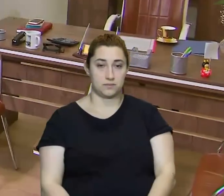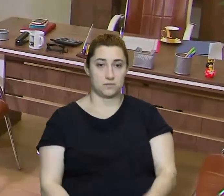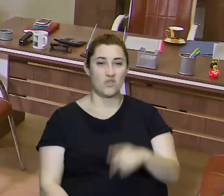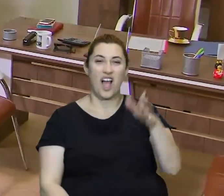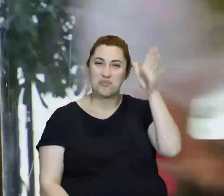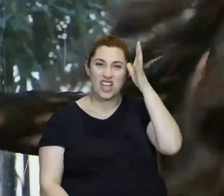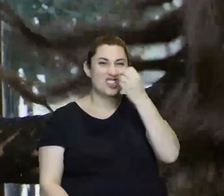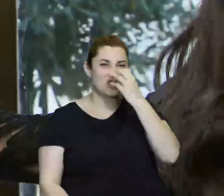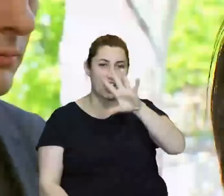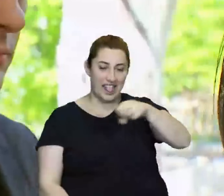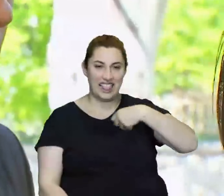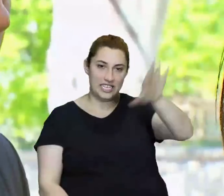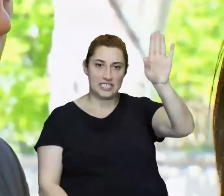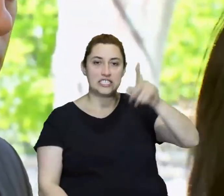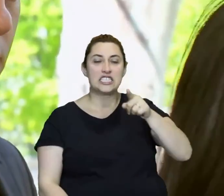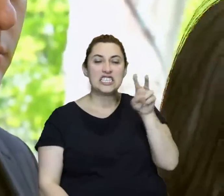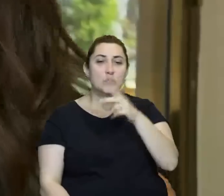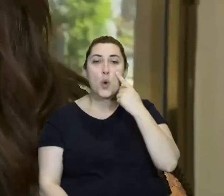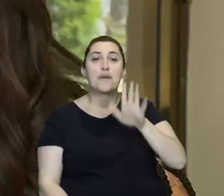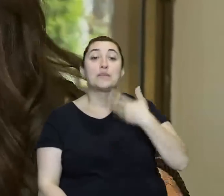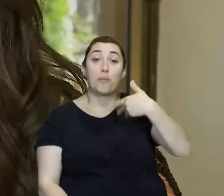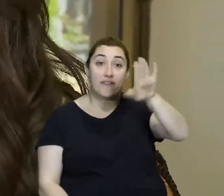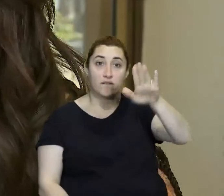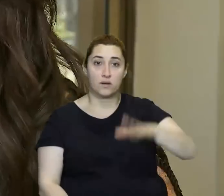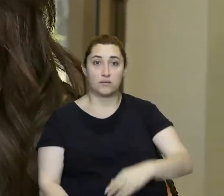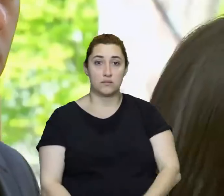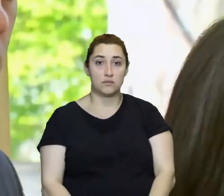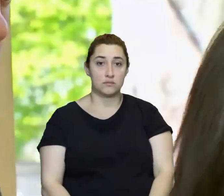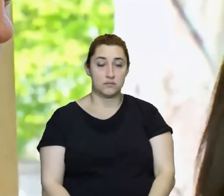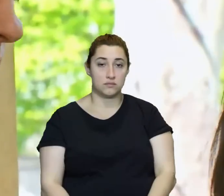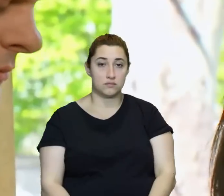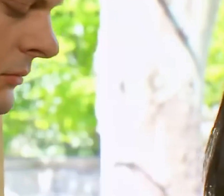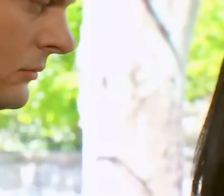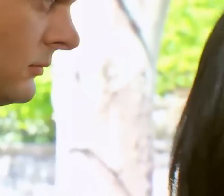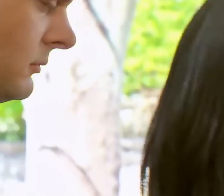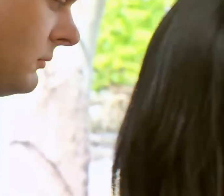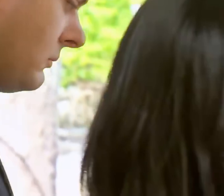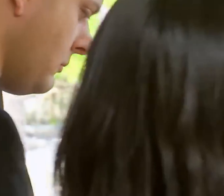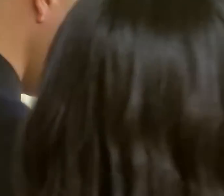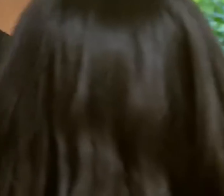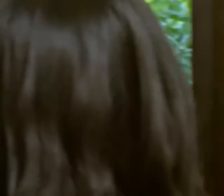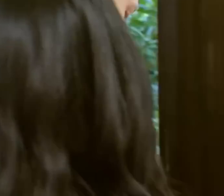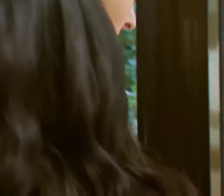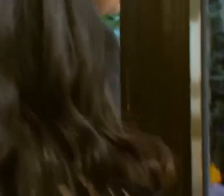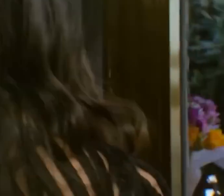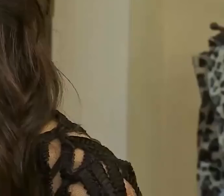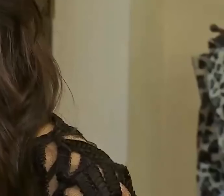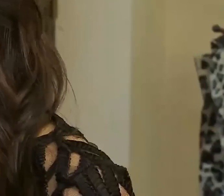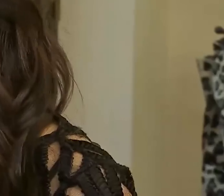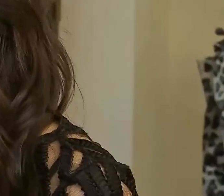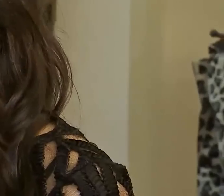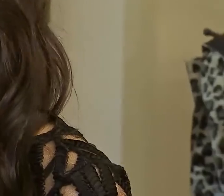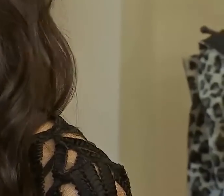Aa, bu aptal çiçeğin de seni de görmek istemiyorum. Defol. Çiçek buketini Beton'un eline tutuşturdu. Beton boynu